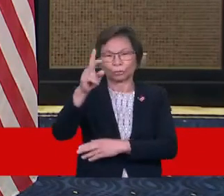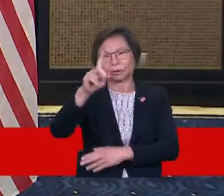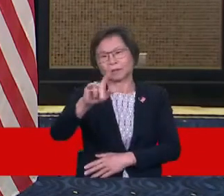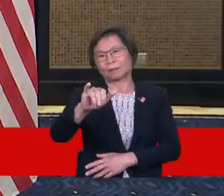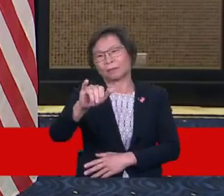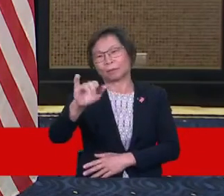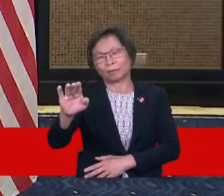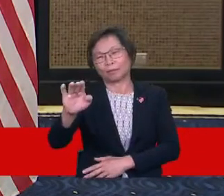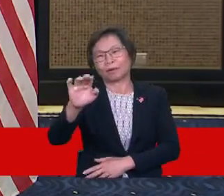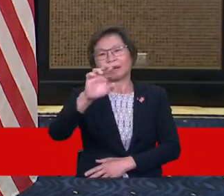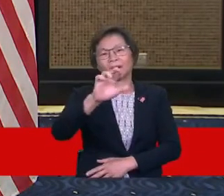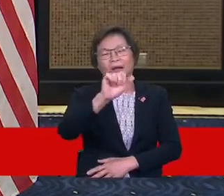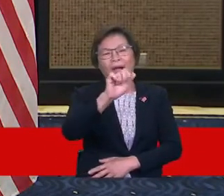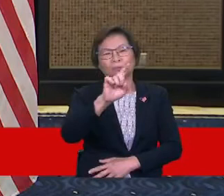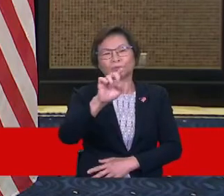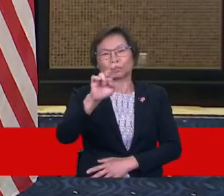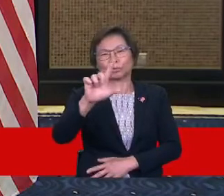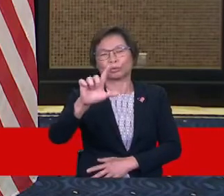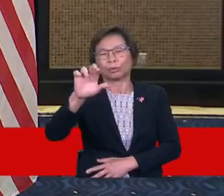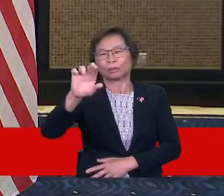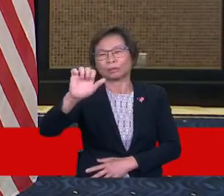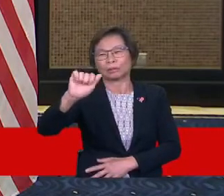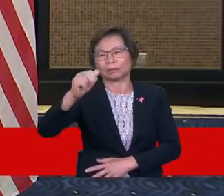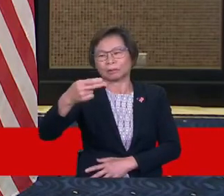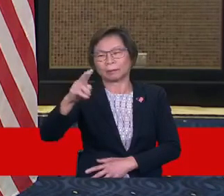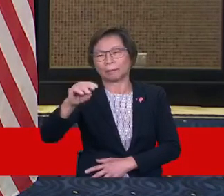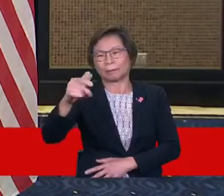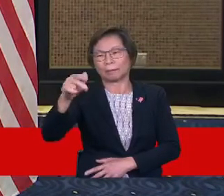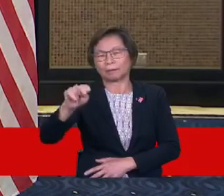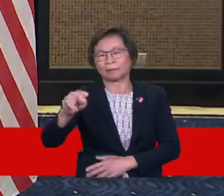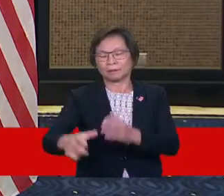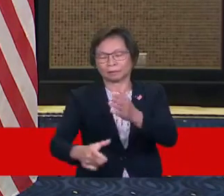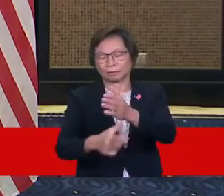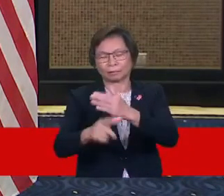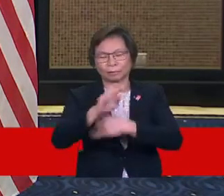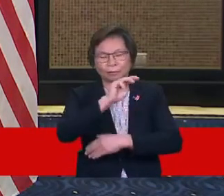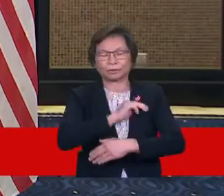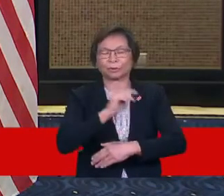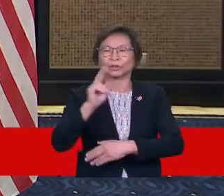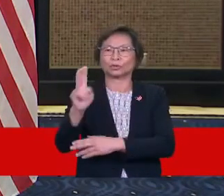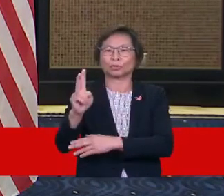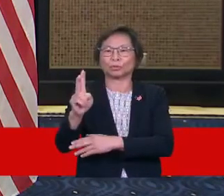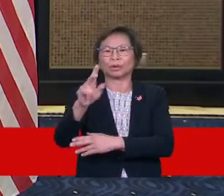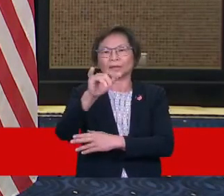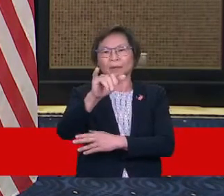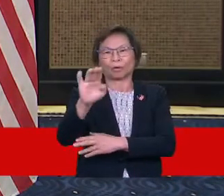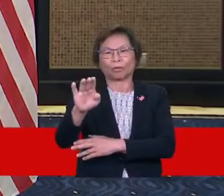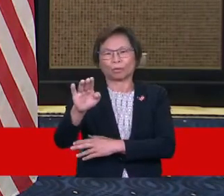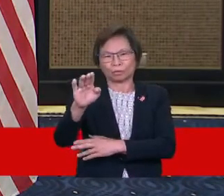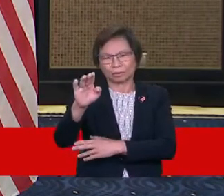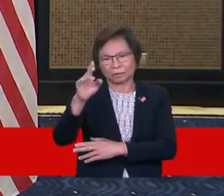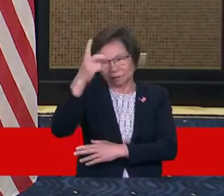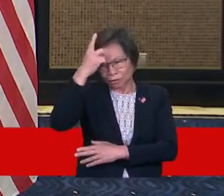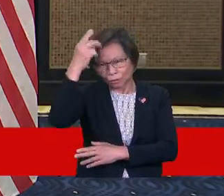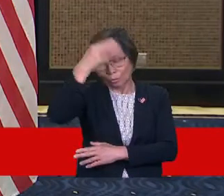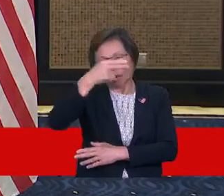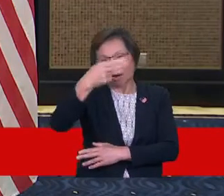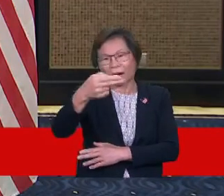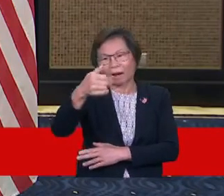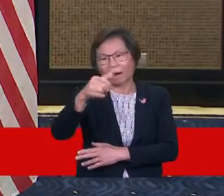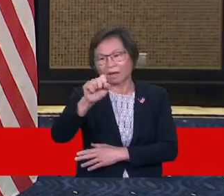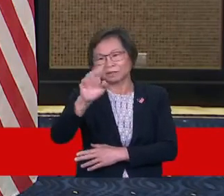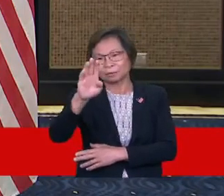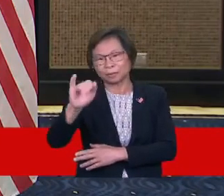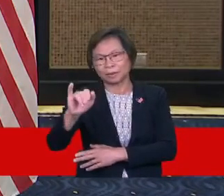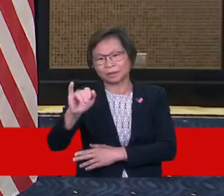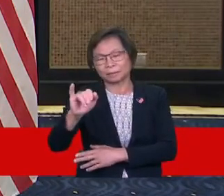Dato Sri Abdul Rahman bin Muhamad timbalan menteri satu timbalan menteri Duo yang hormat dato' Haji Hasbi band